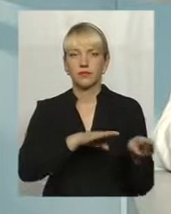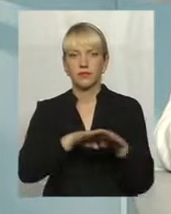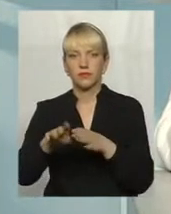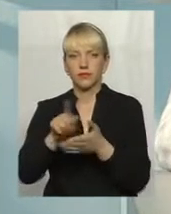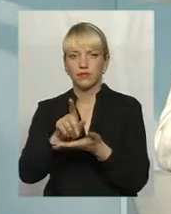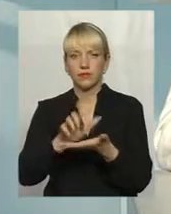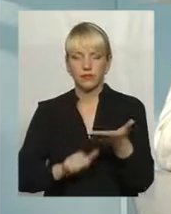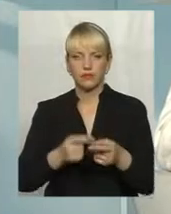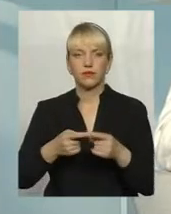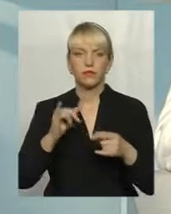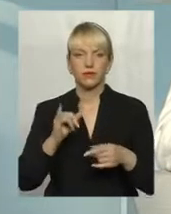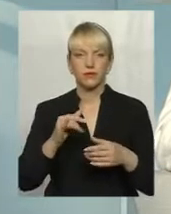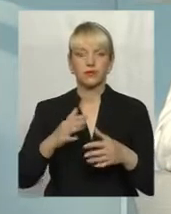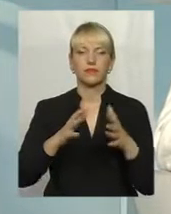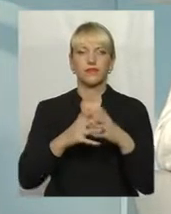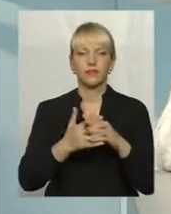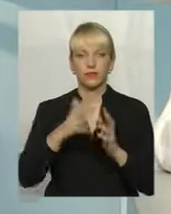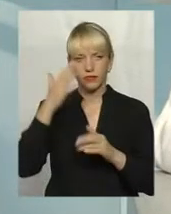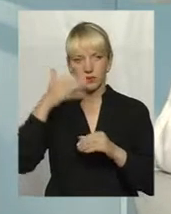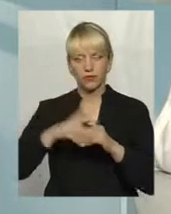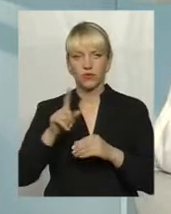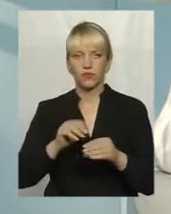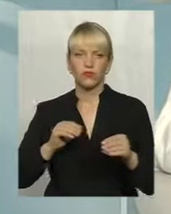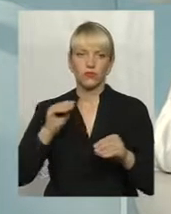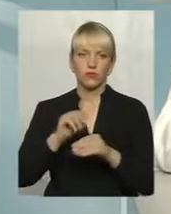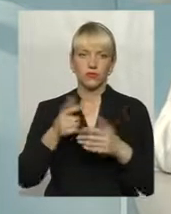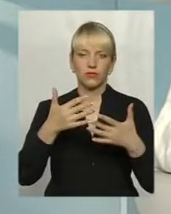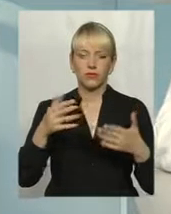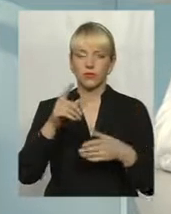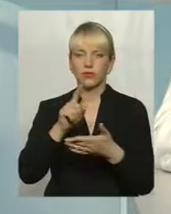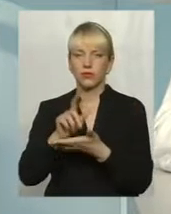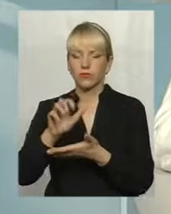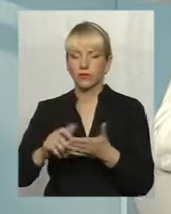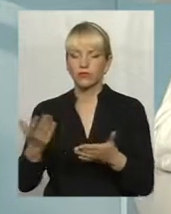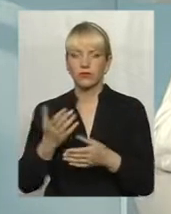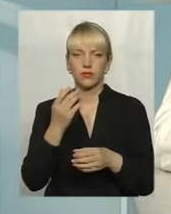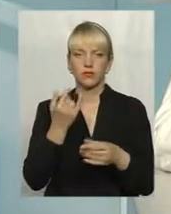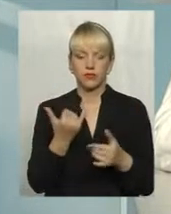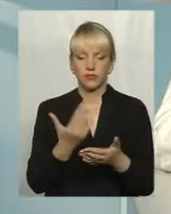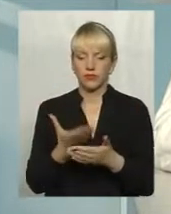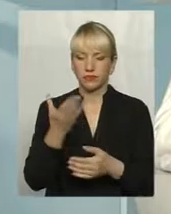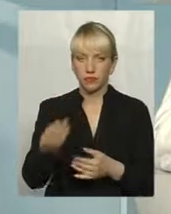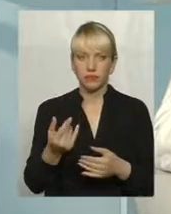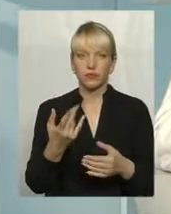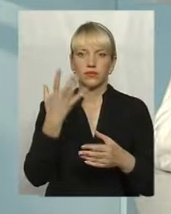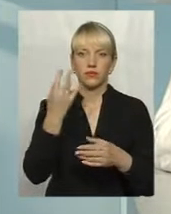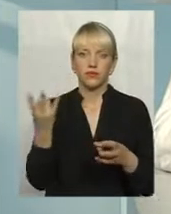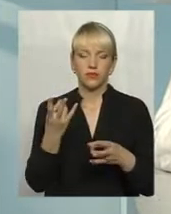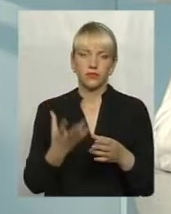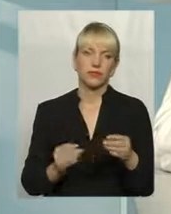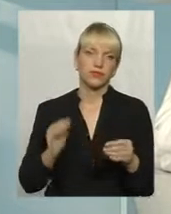аграрії, розуміючи, що в додаток до різних податків, які вони платять сьогодні, їм прийдеться платити податок на прибуток, вони